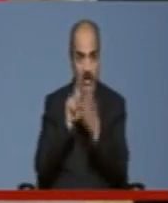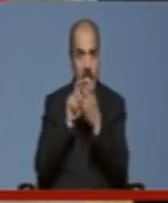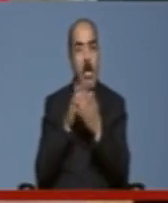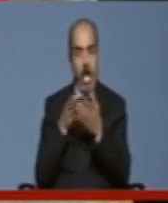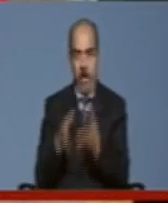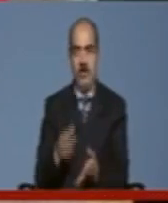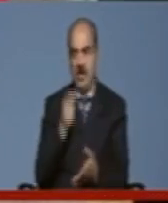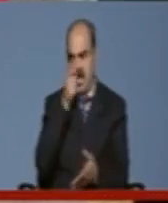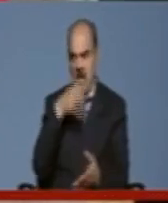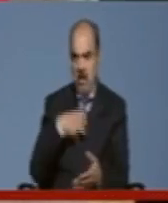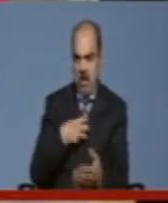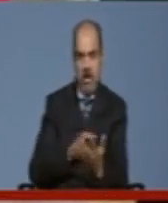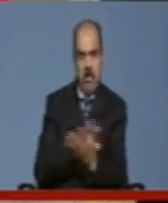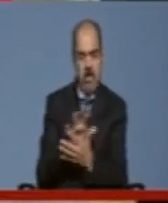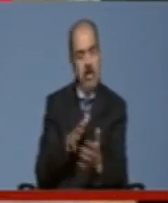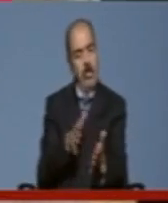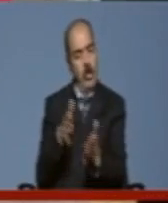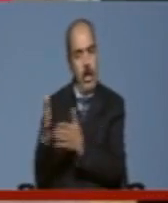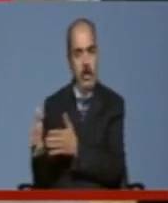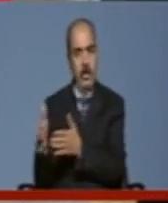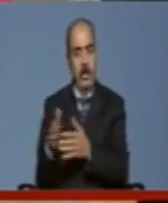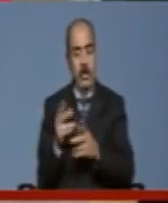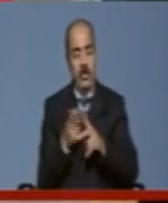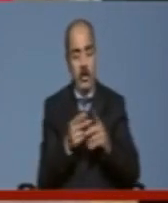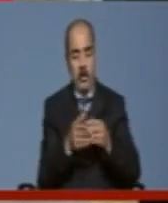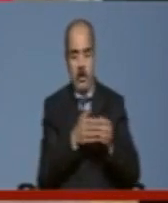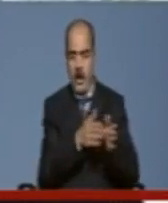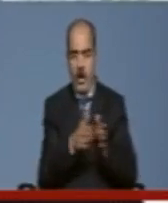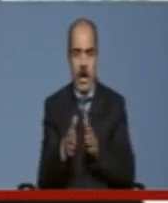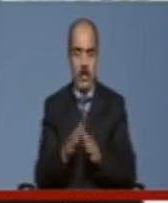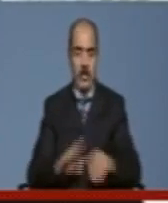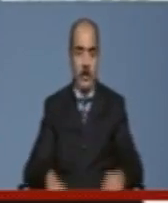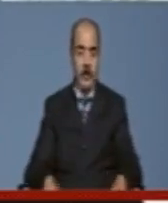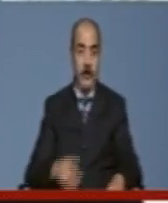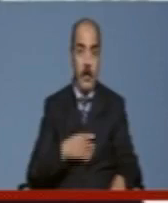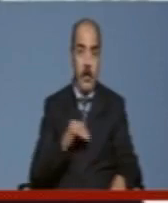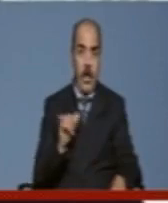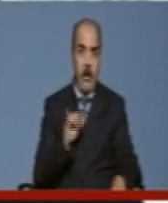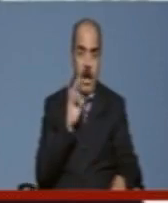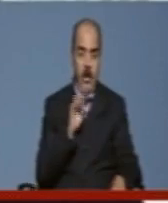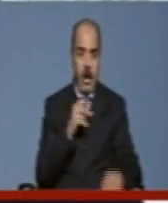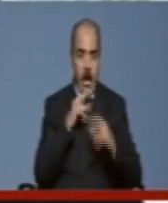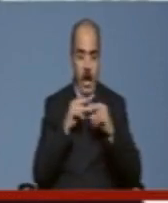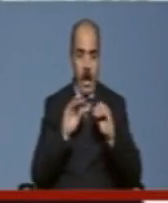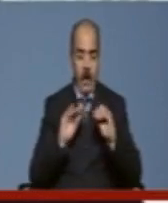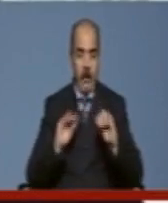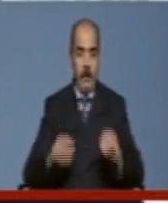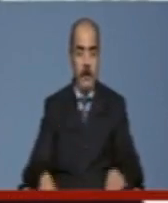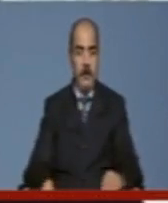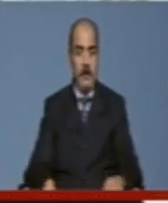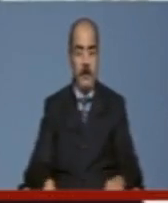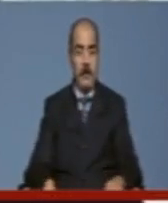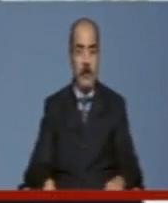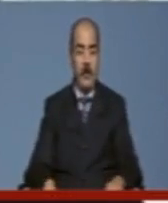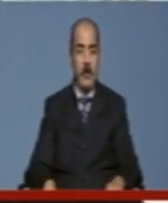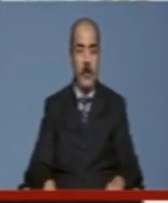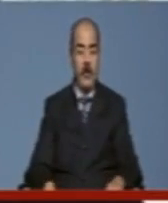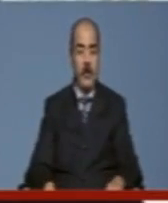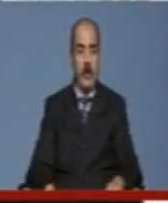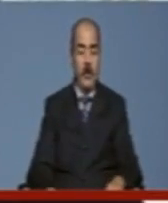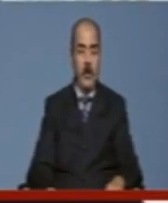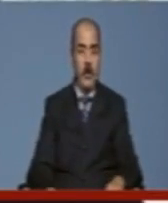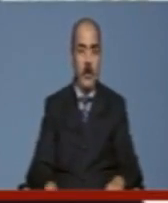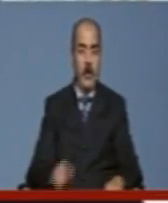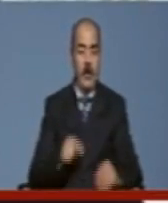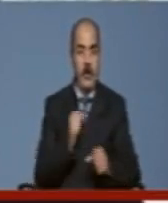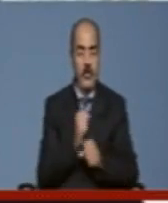والألم والحالة اللي احنا فيها. بس أنا عايز أقول مهم قوي إن احنا واحنا بنتكلم في النقطة ديت نتكلم فيها بمعيار